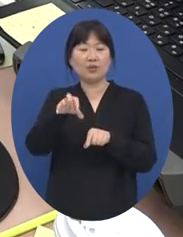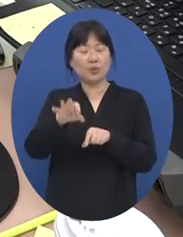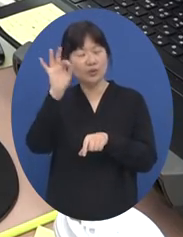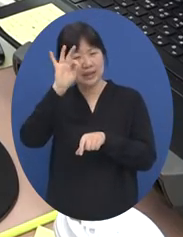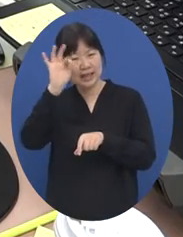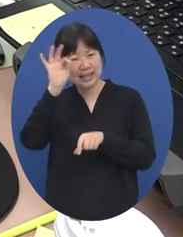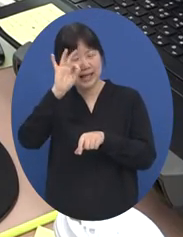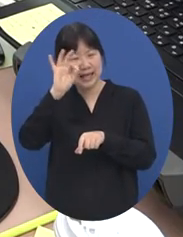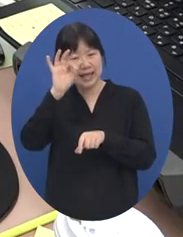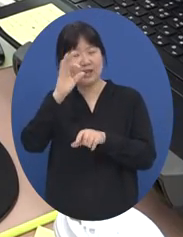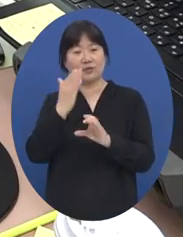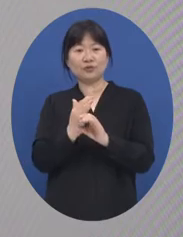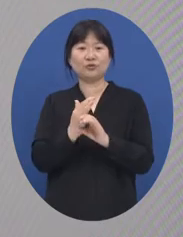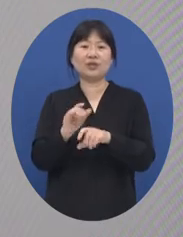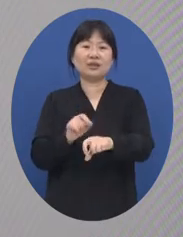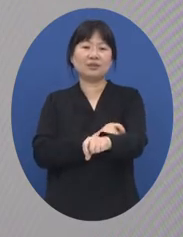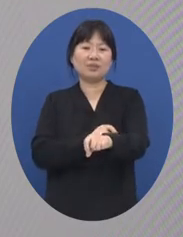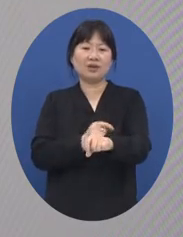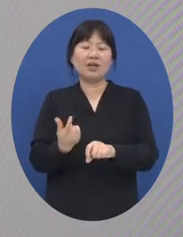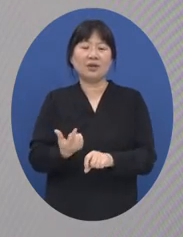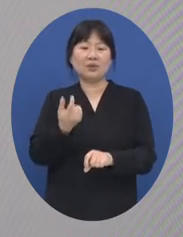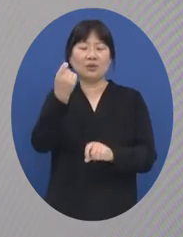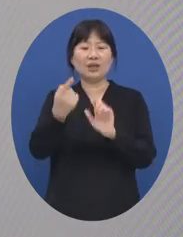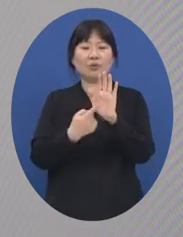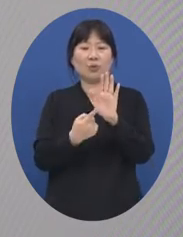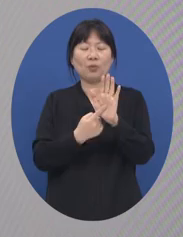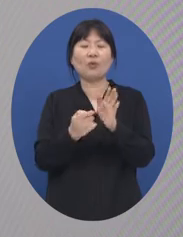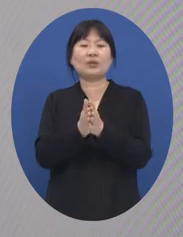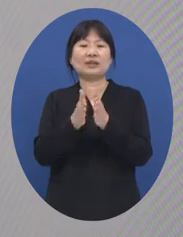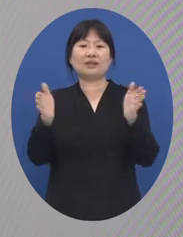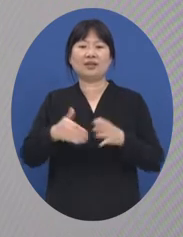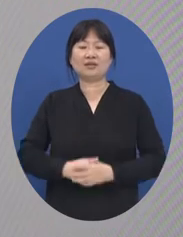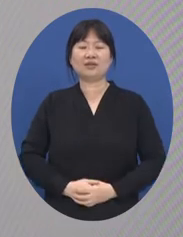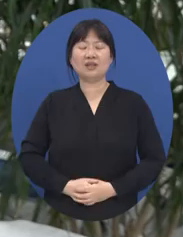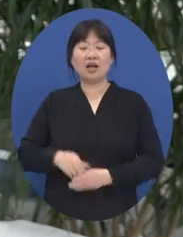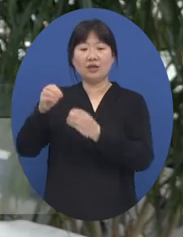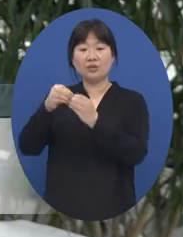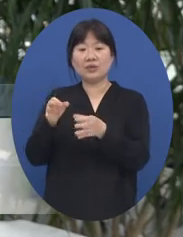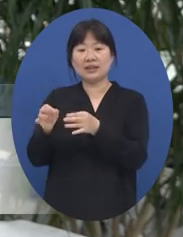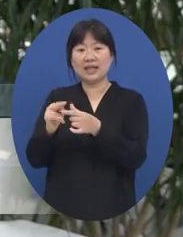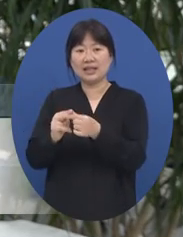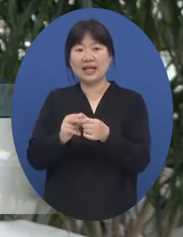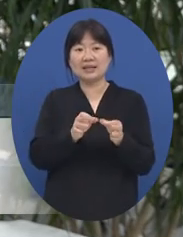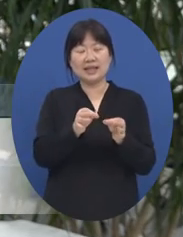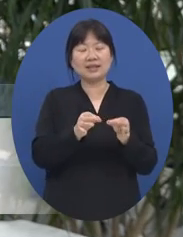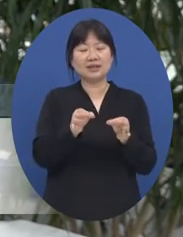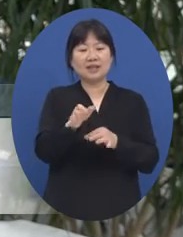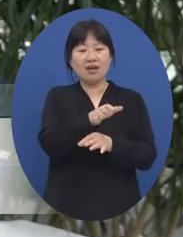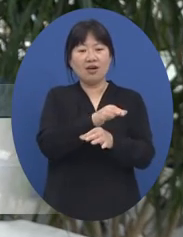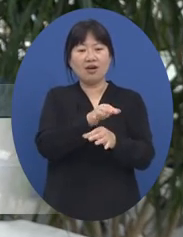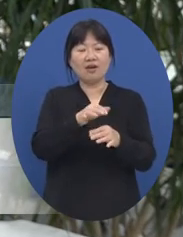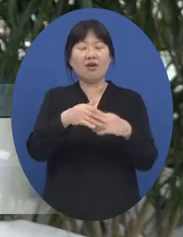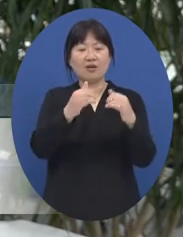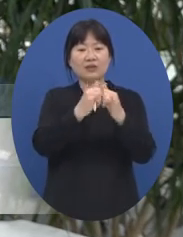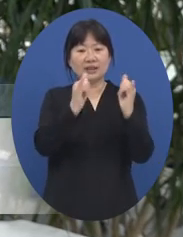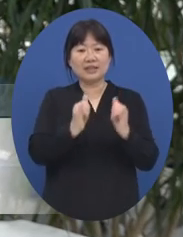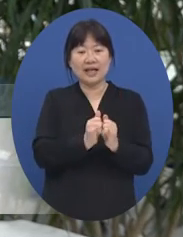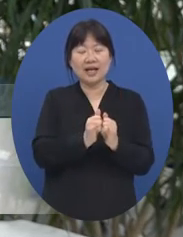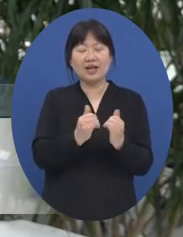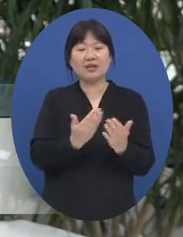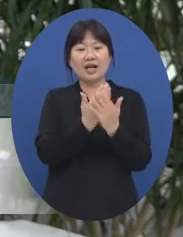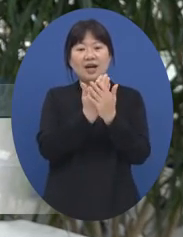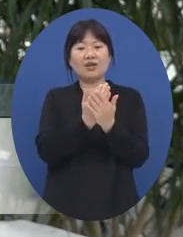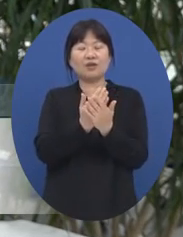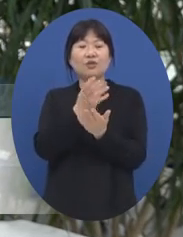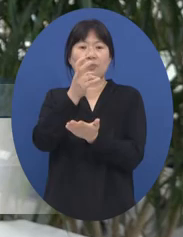함께할 곳을 모집하는데, 이번엔 특별히 조기에 공모를 진행합니다. 전통시장 및 상점가 육성을 위한 특별법